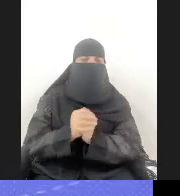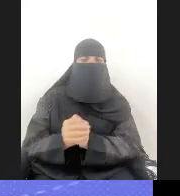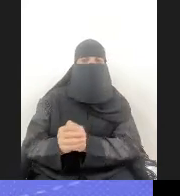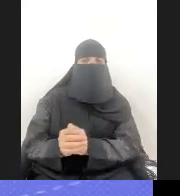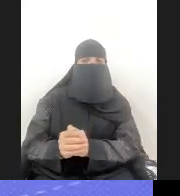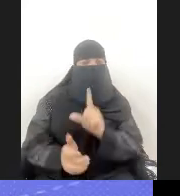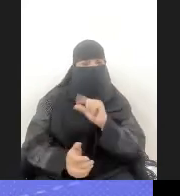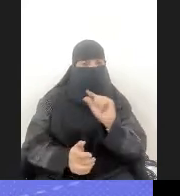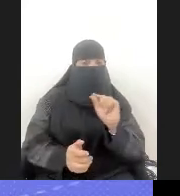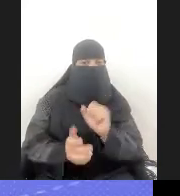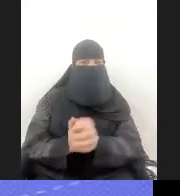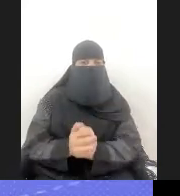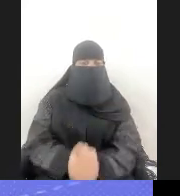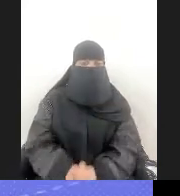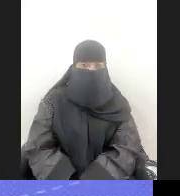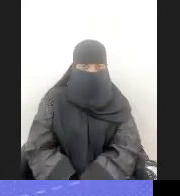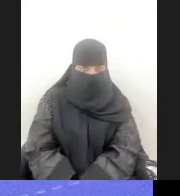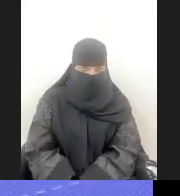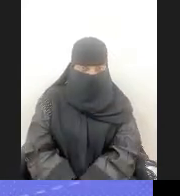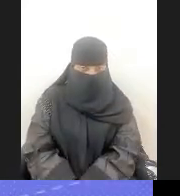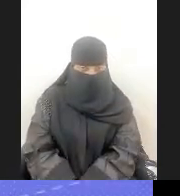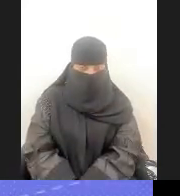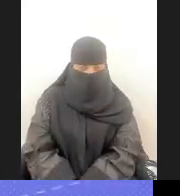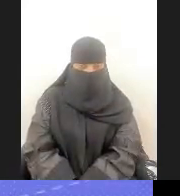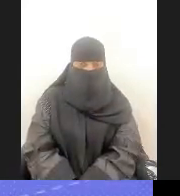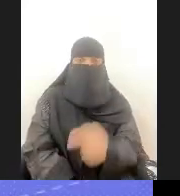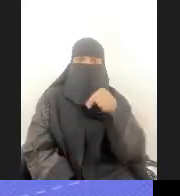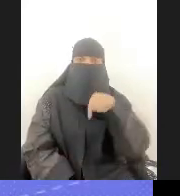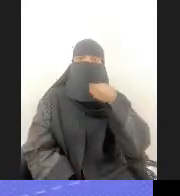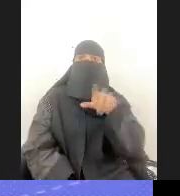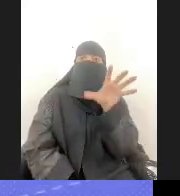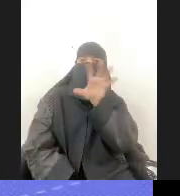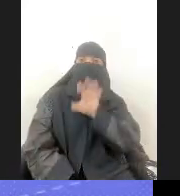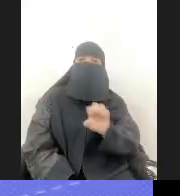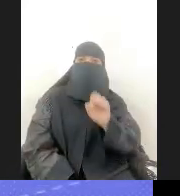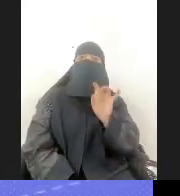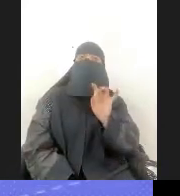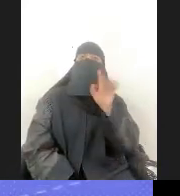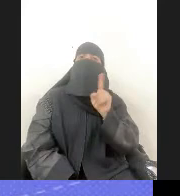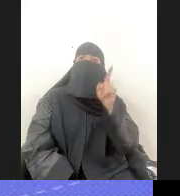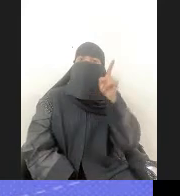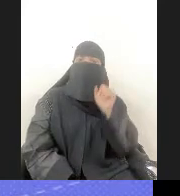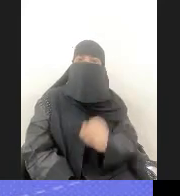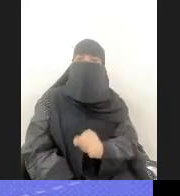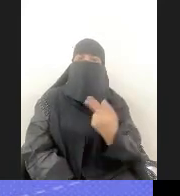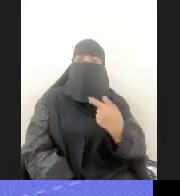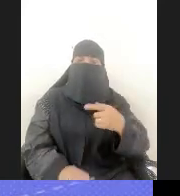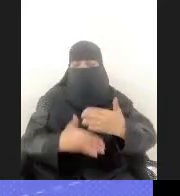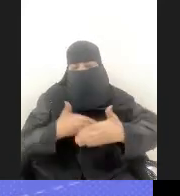يعني مجاله. فأنا في هذا المساء إن شاء الله عز وجل أحاول أن أنتقل إلى نوعا